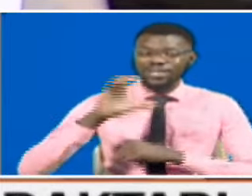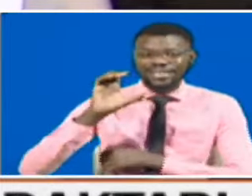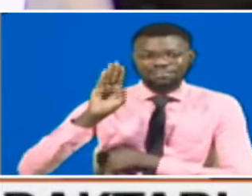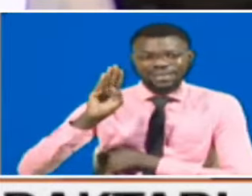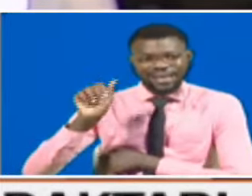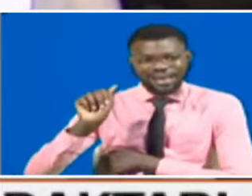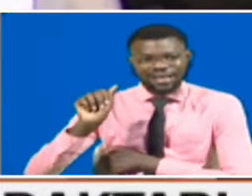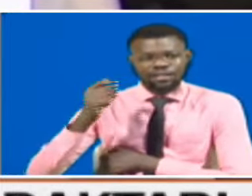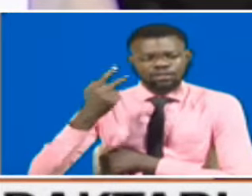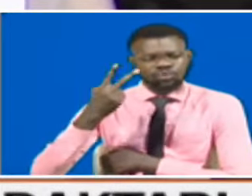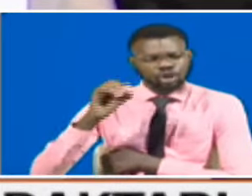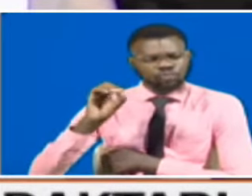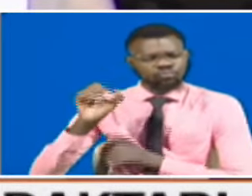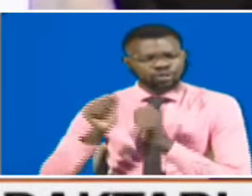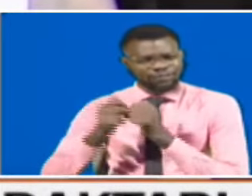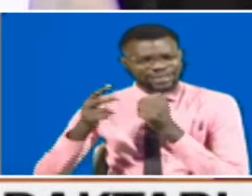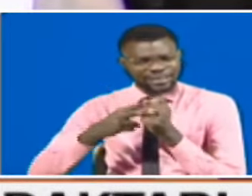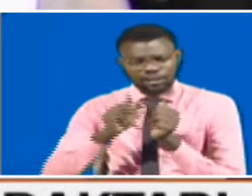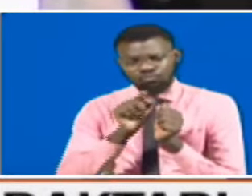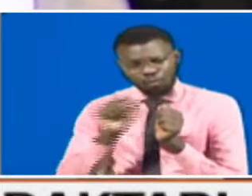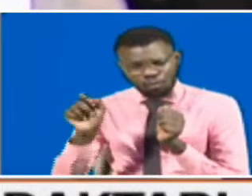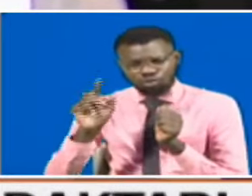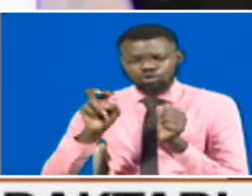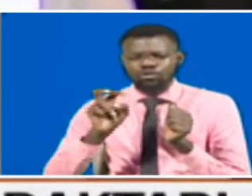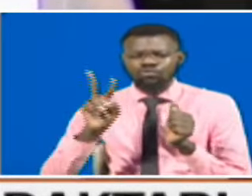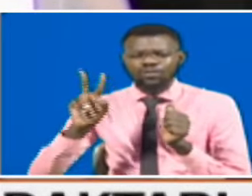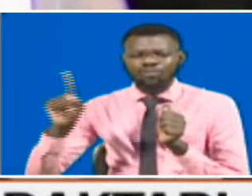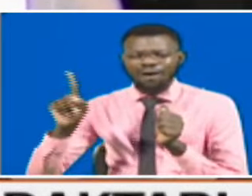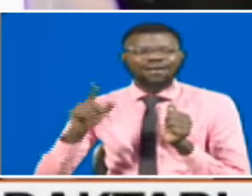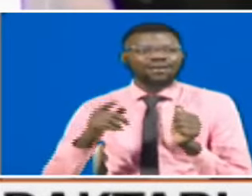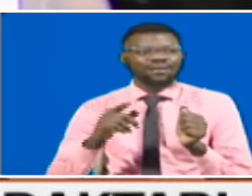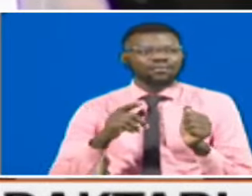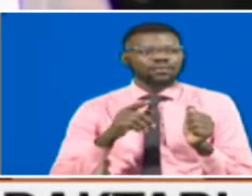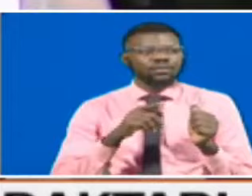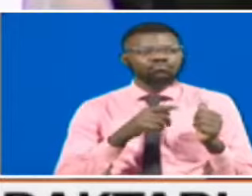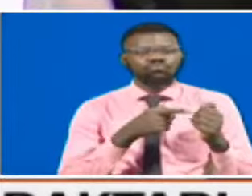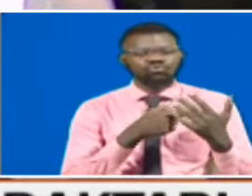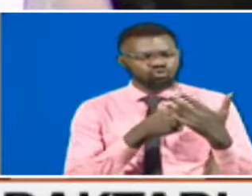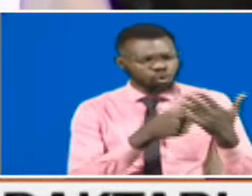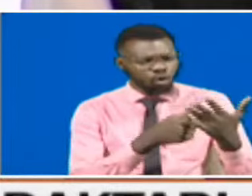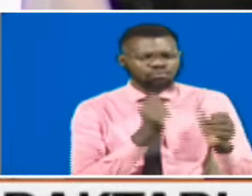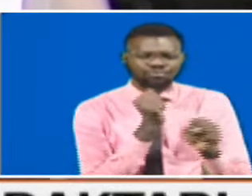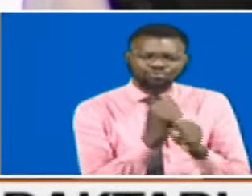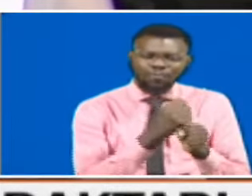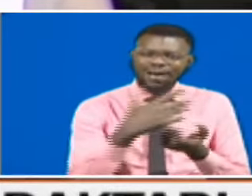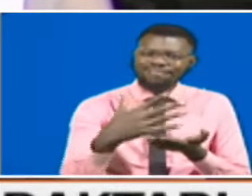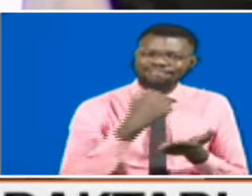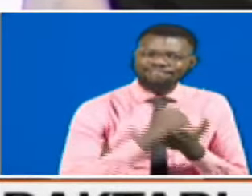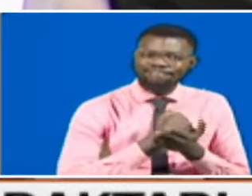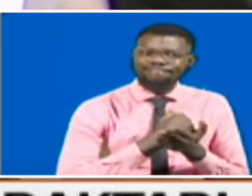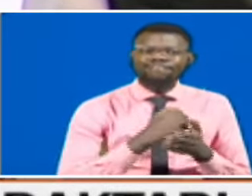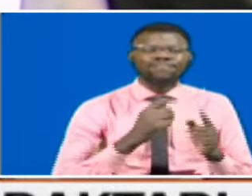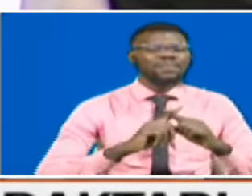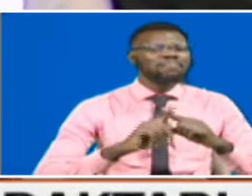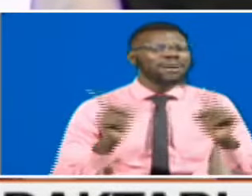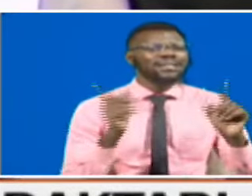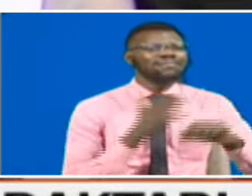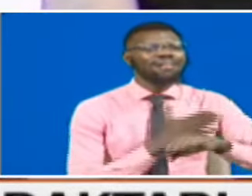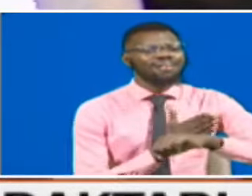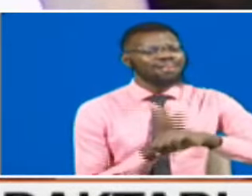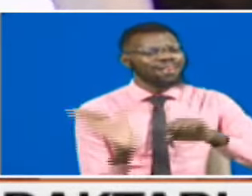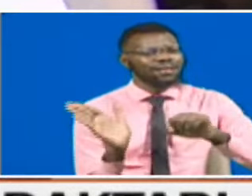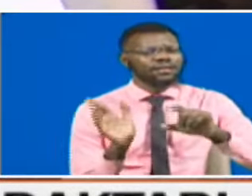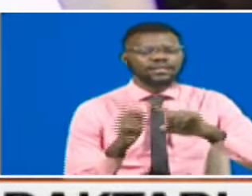2017-2021. That we agreed. It's outlined how they need to be employed, the days they need to take, it has taken much, and what they need to